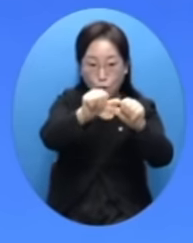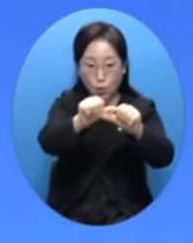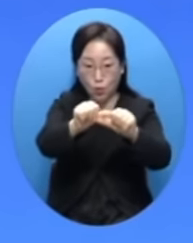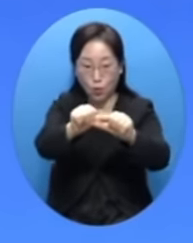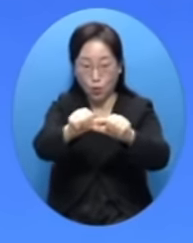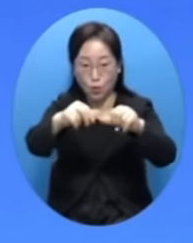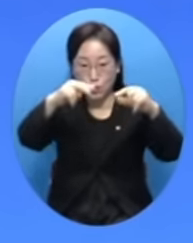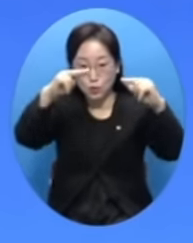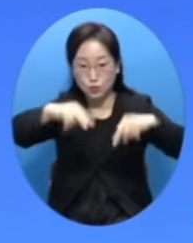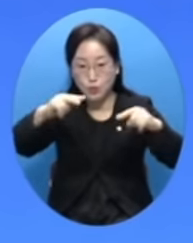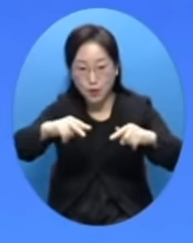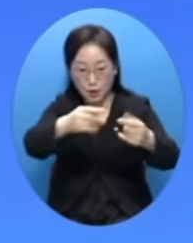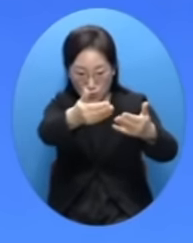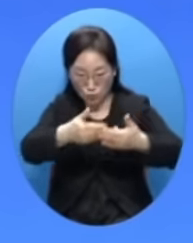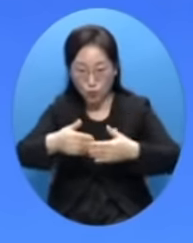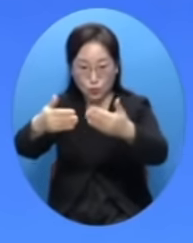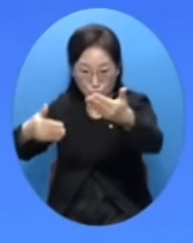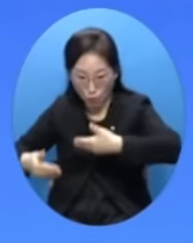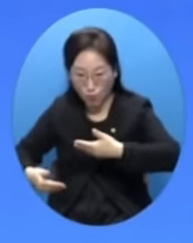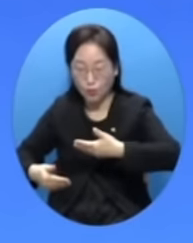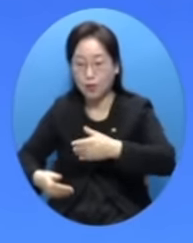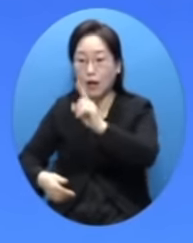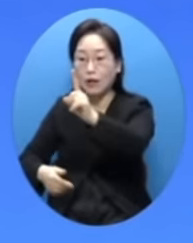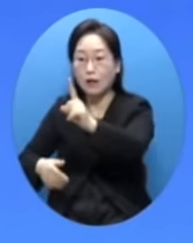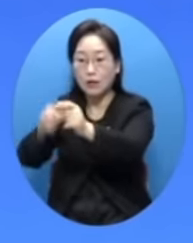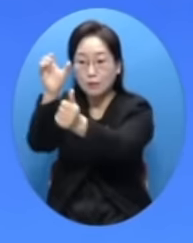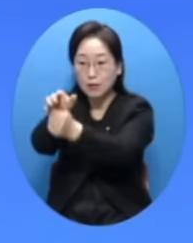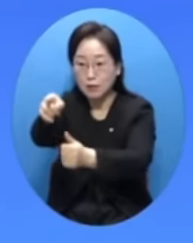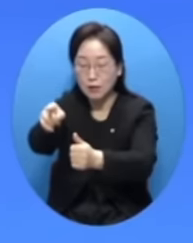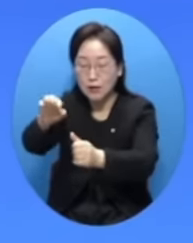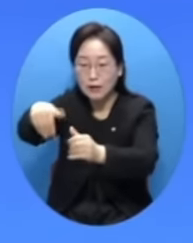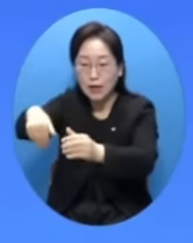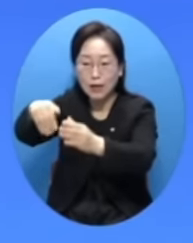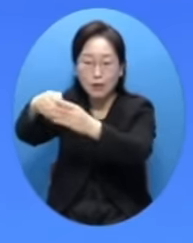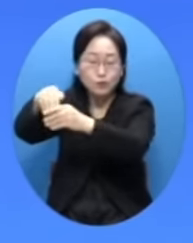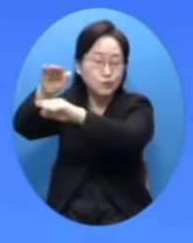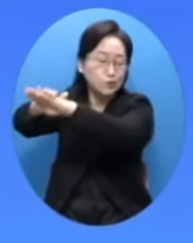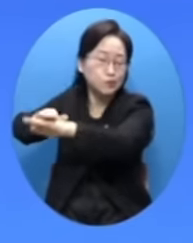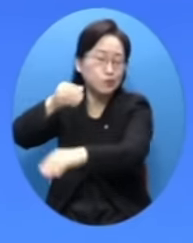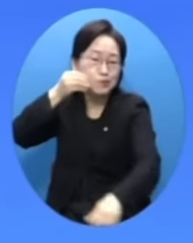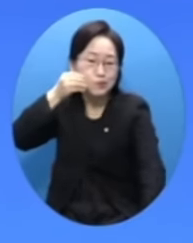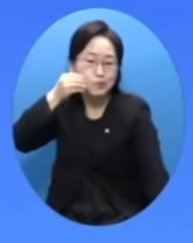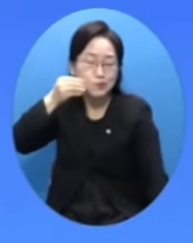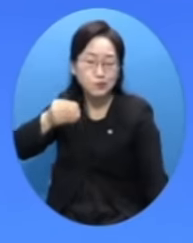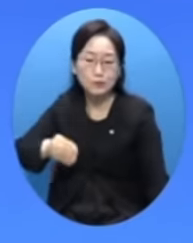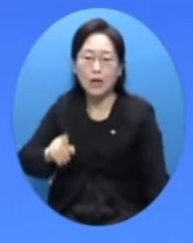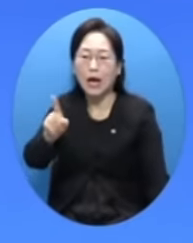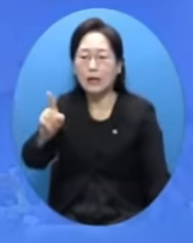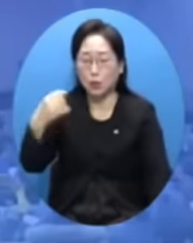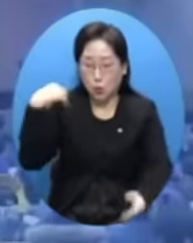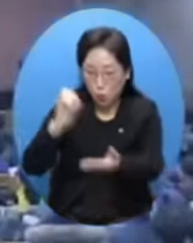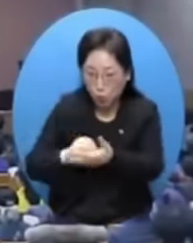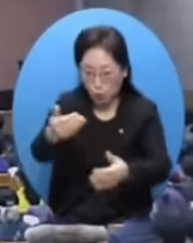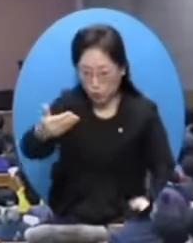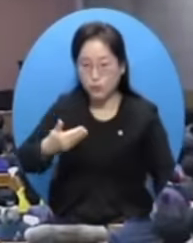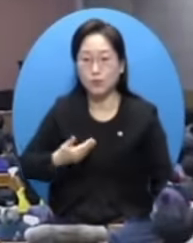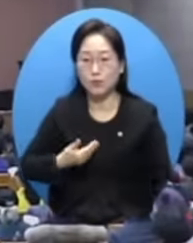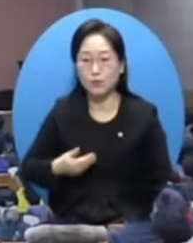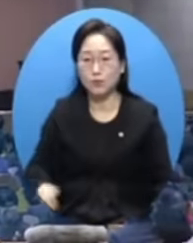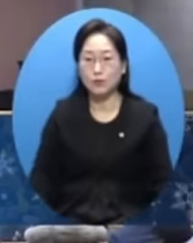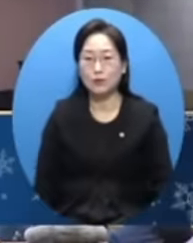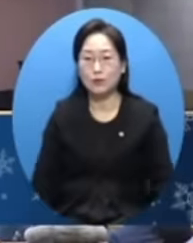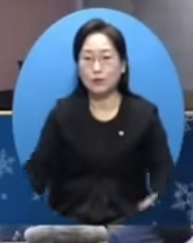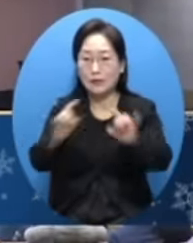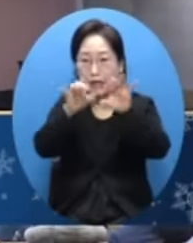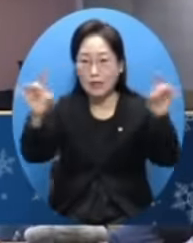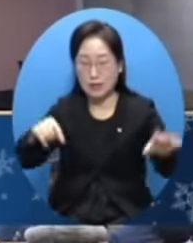남겼고 한달란트 받은 사람은 그걸 땅에 못고 아무 일 하지 않아서 그냥 한달란트 갖고 나왔습니다 먼저 각